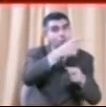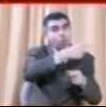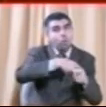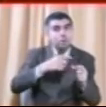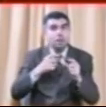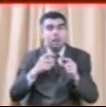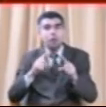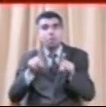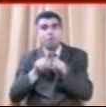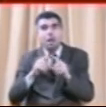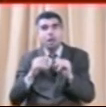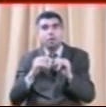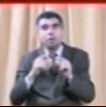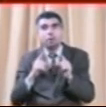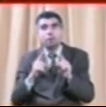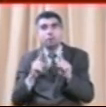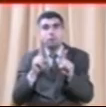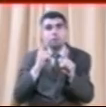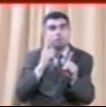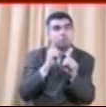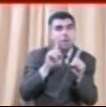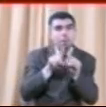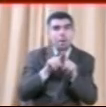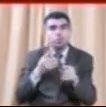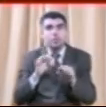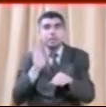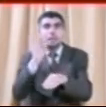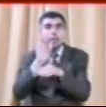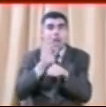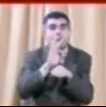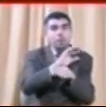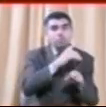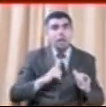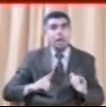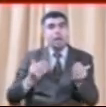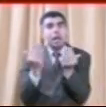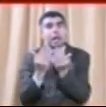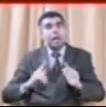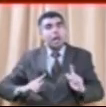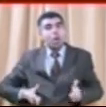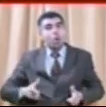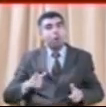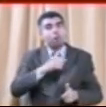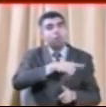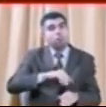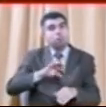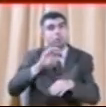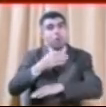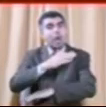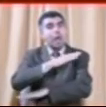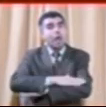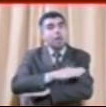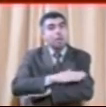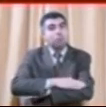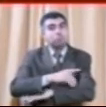والمخططات، فينبغي أولاً اعتماد المنهج التربوي الذي يذهب بعيداً في تهذيب سلوك